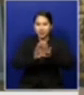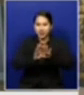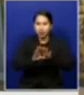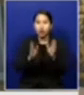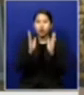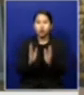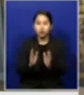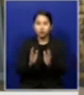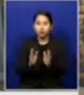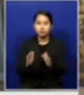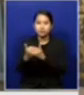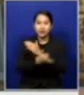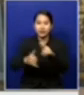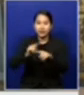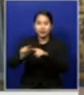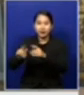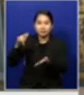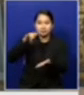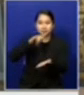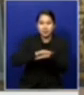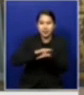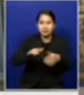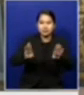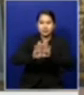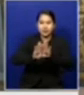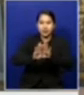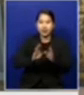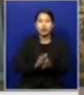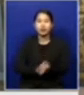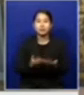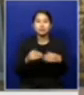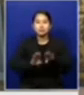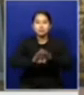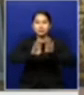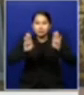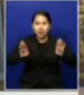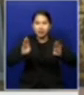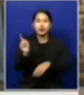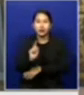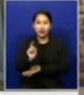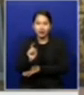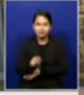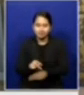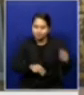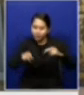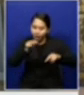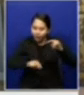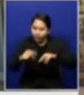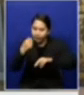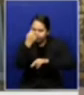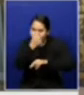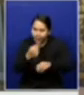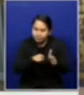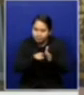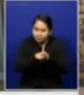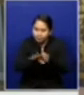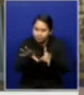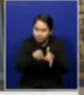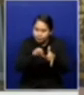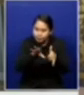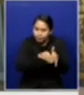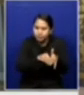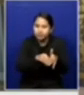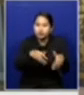าและเปิดปฏิบัติการเข้าไปตรวจค้นหาคนที่ติดเชื้อในพื้นที่ในชุม